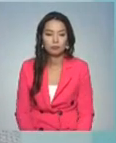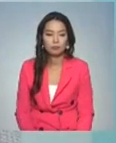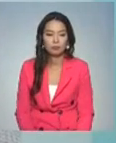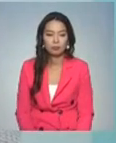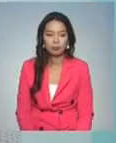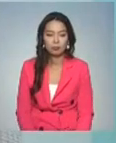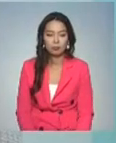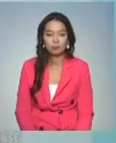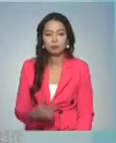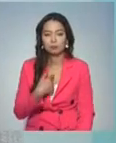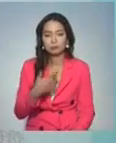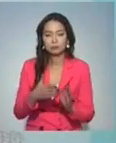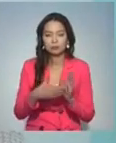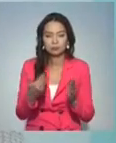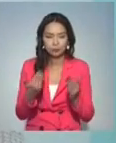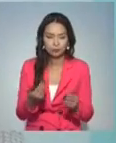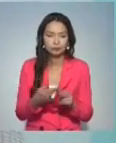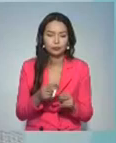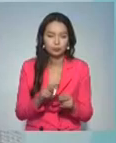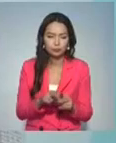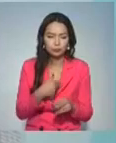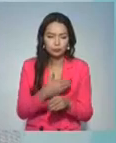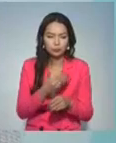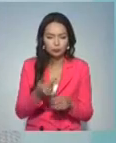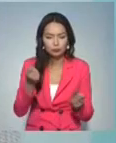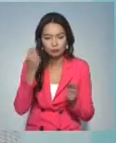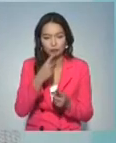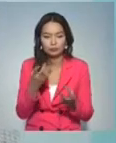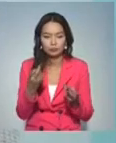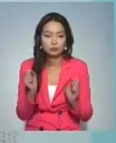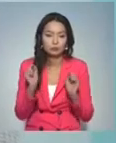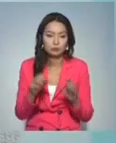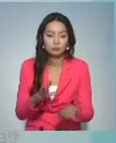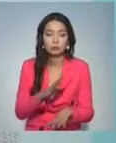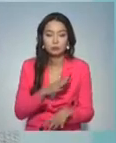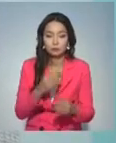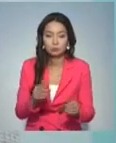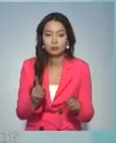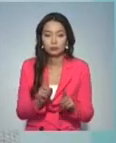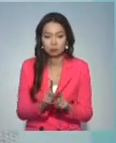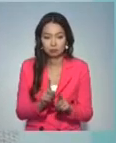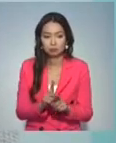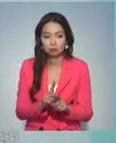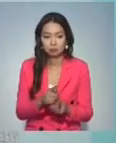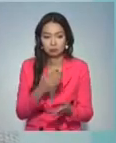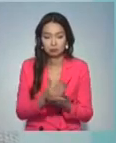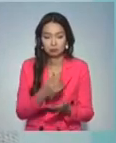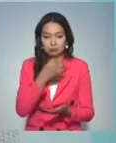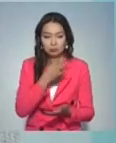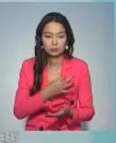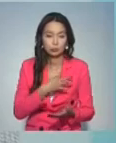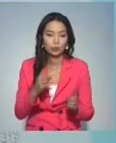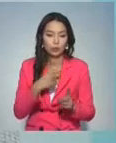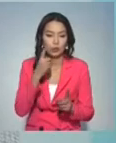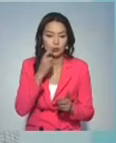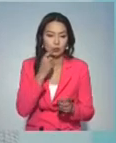өлшемі 8-ден асы 10 болған бірінші рет тапсырдым ғой, енді қорқып қалып. Сонда байқадым, скрининг өтіп жүргенде.